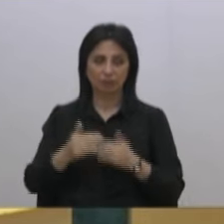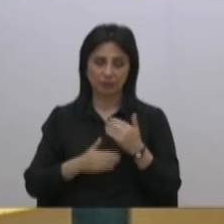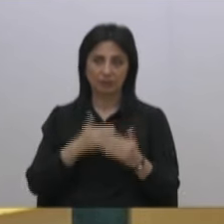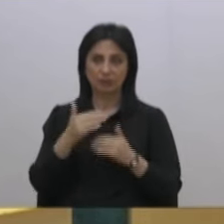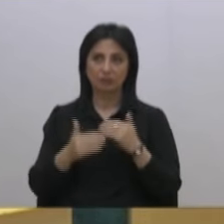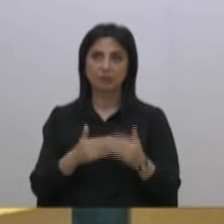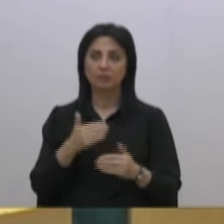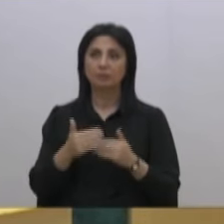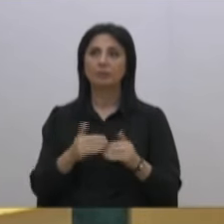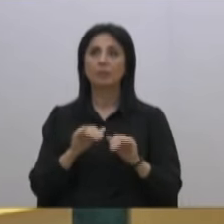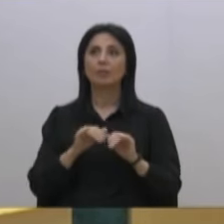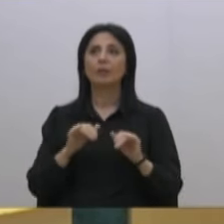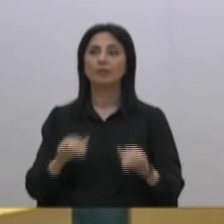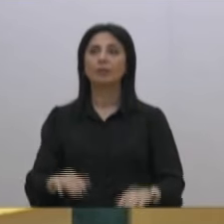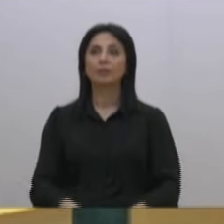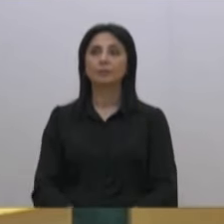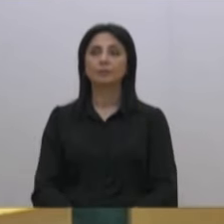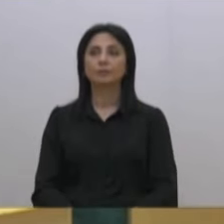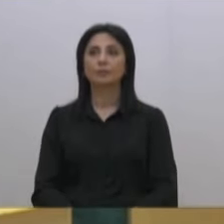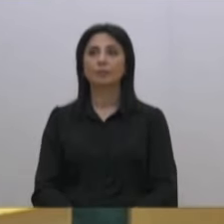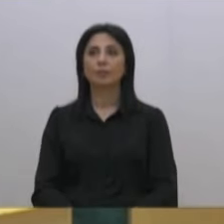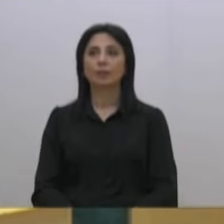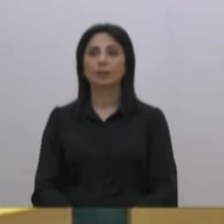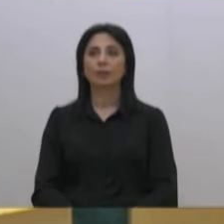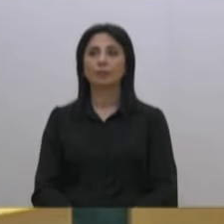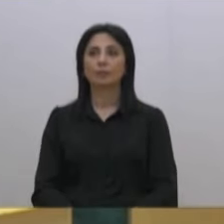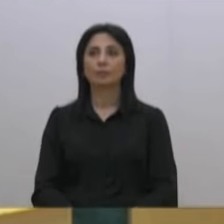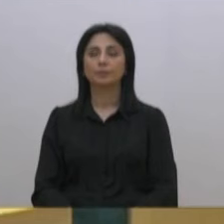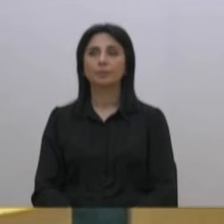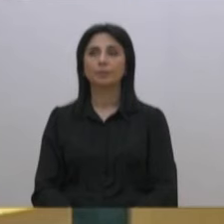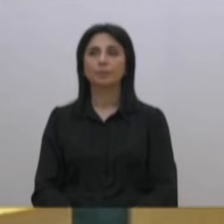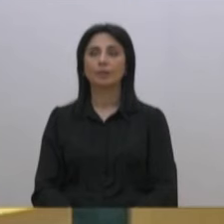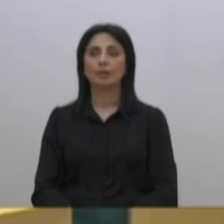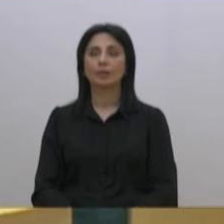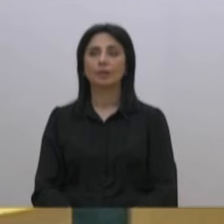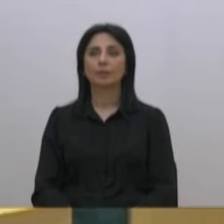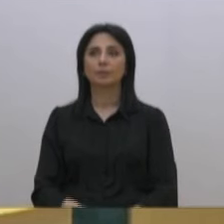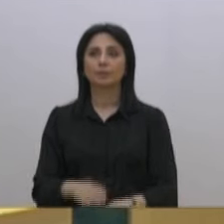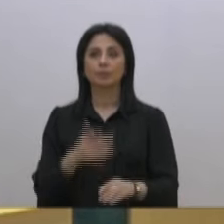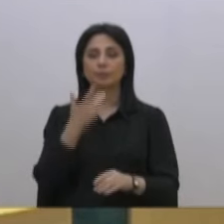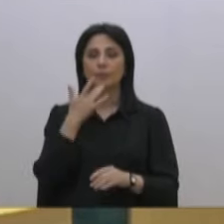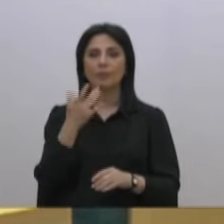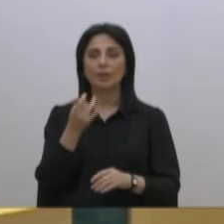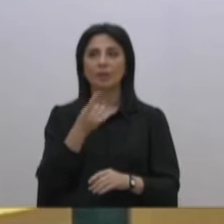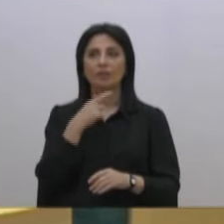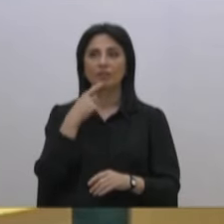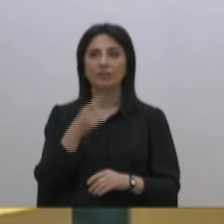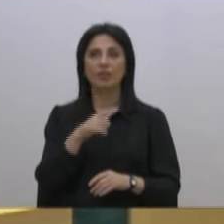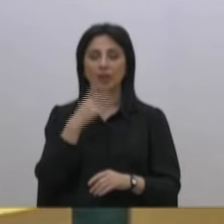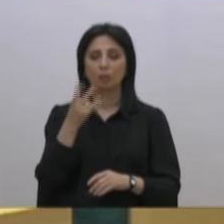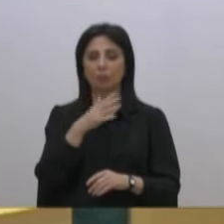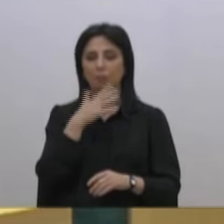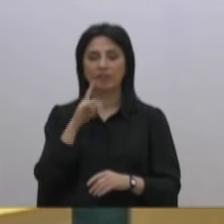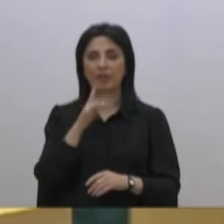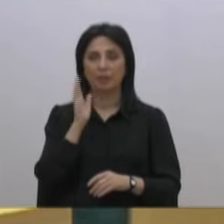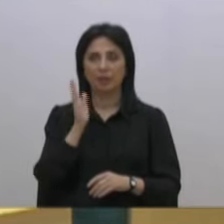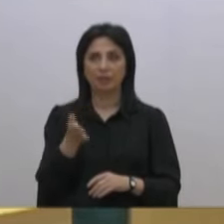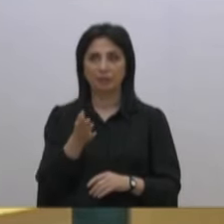და განვითარებას. რაც შეეხება საგარეო პოლიტიკურ კონტექსტს, კიდევ ერთხელ ვიტყვი, რომ რა თქმა უნდა ბევრი რამ